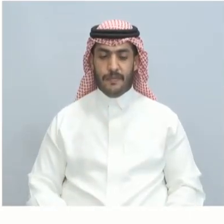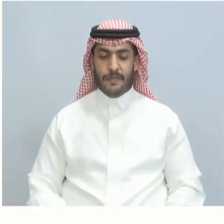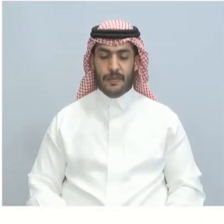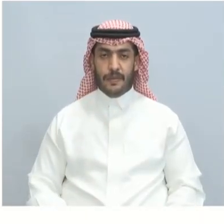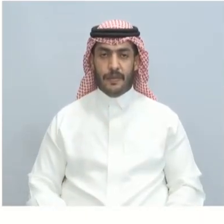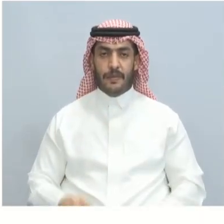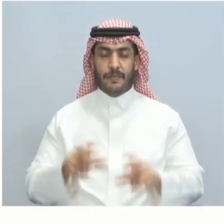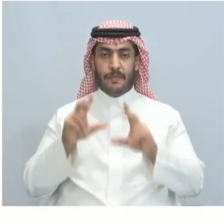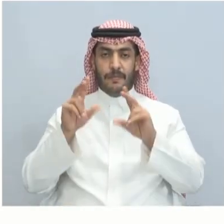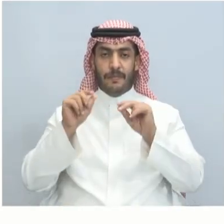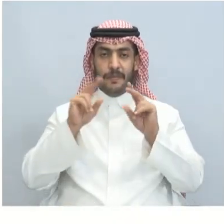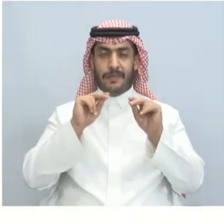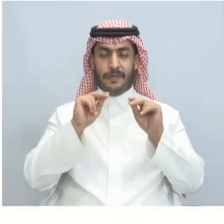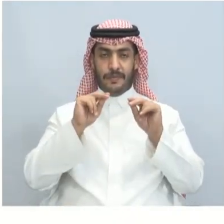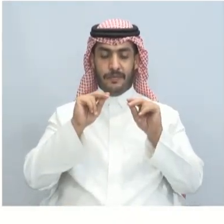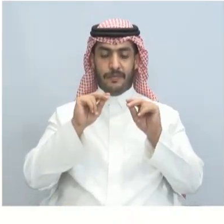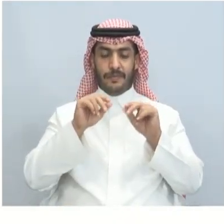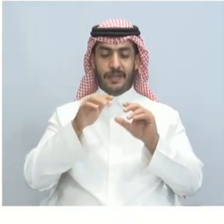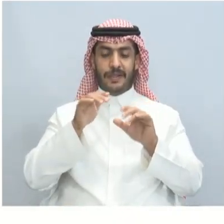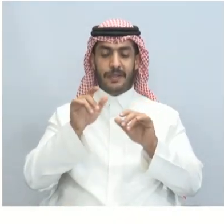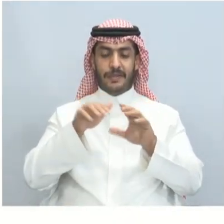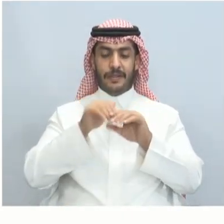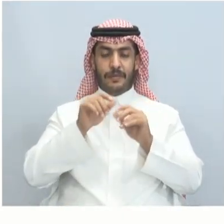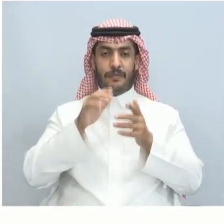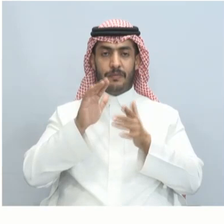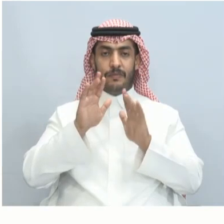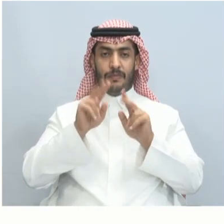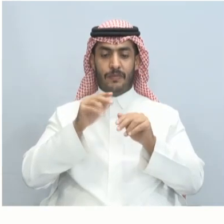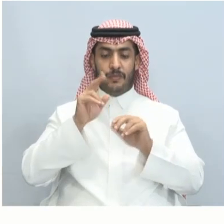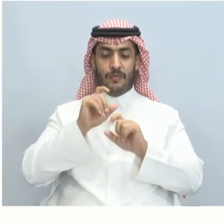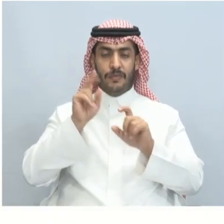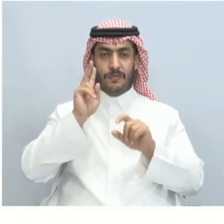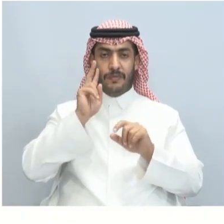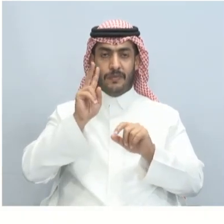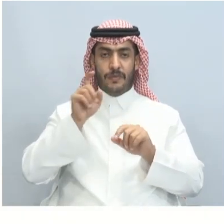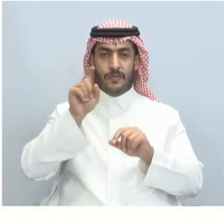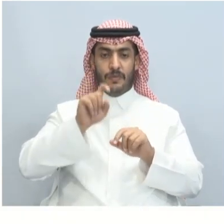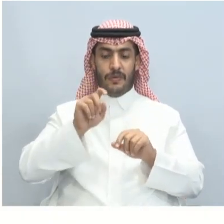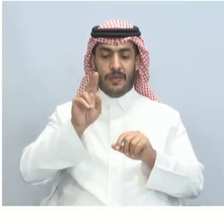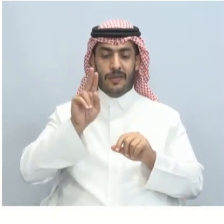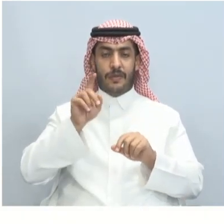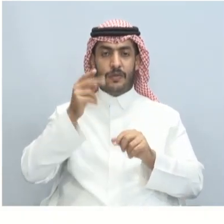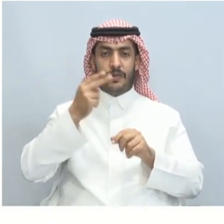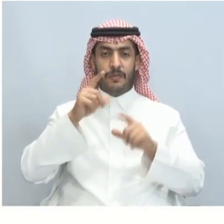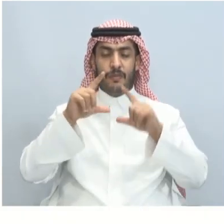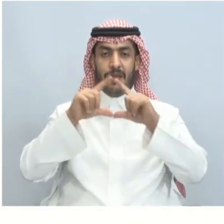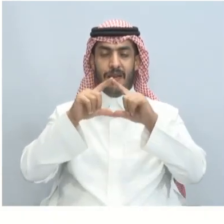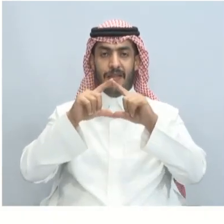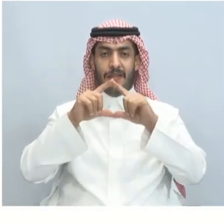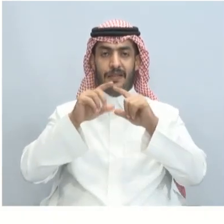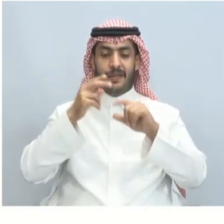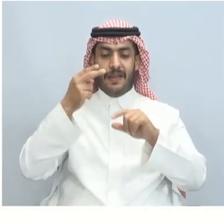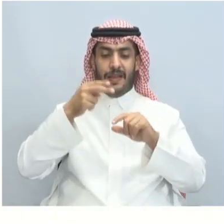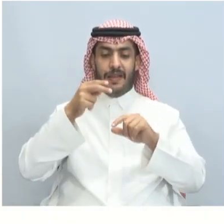شرطه لدينا ايضا مثال الانسحاب في المستوى الاحداثي السؤال الثاني ارسم المثلث